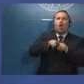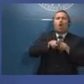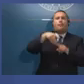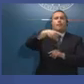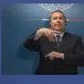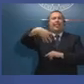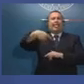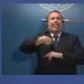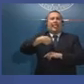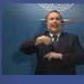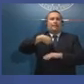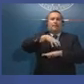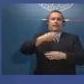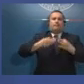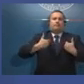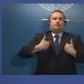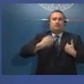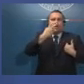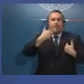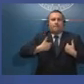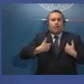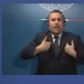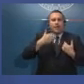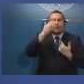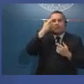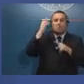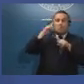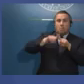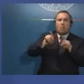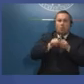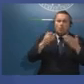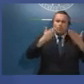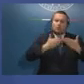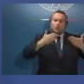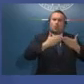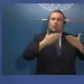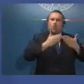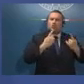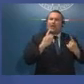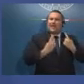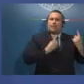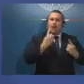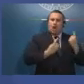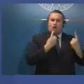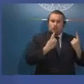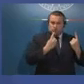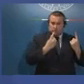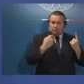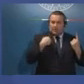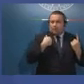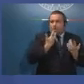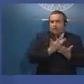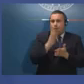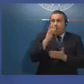e poi anche come modesto studioso di criminologia che per quanto le pene siano